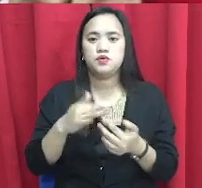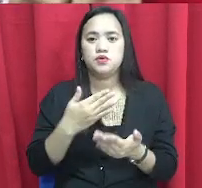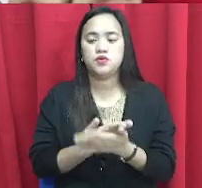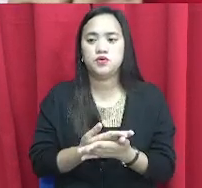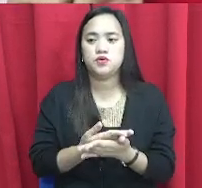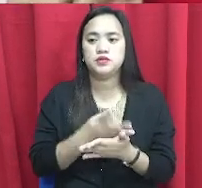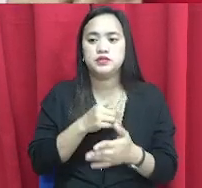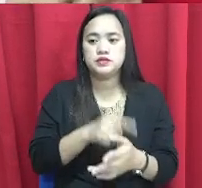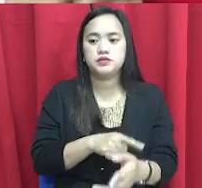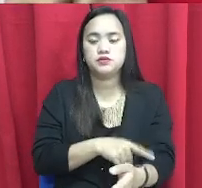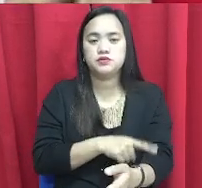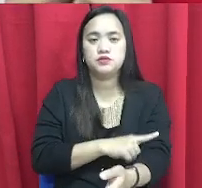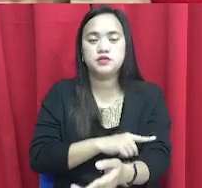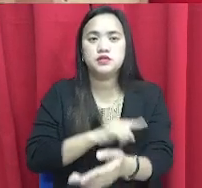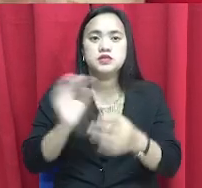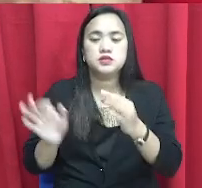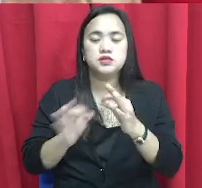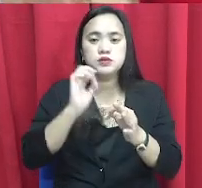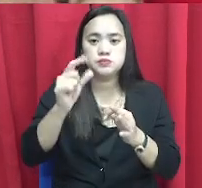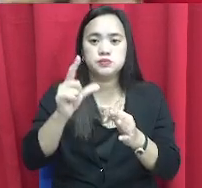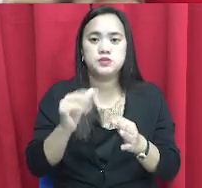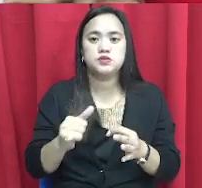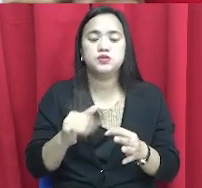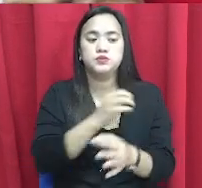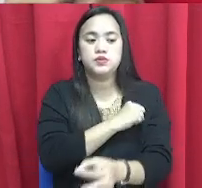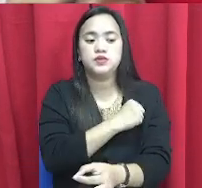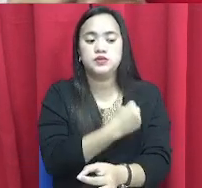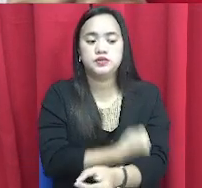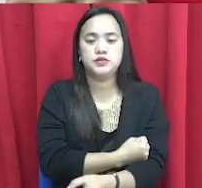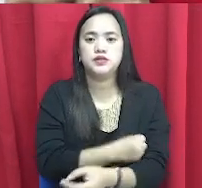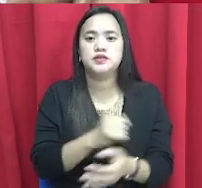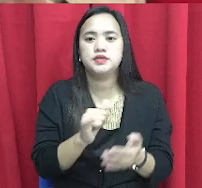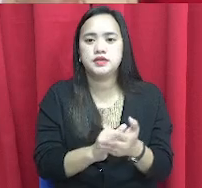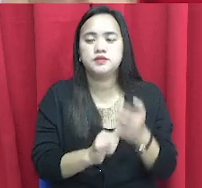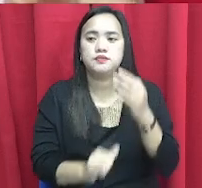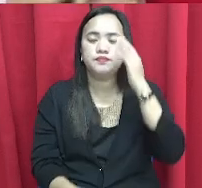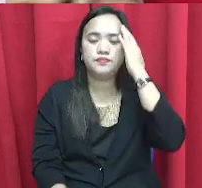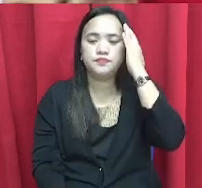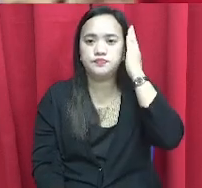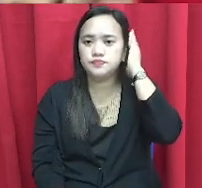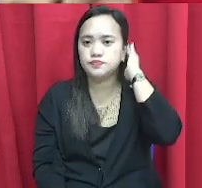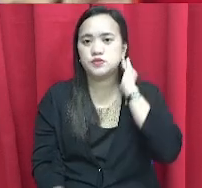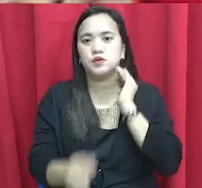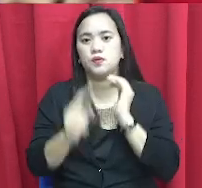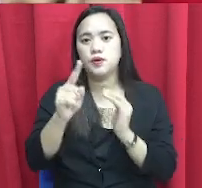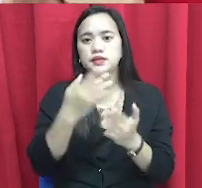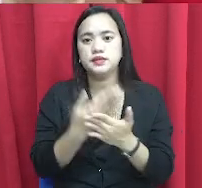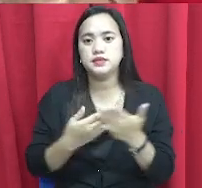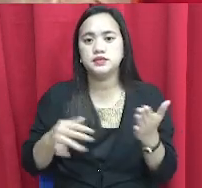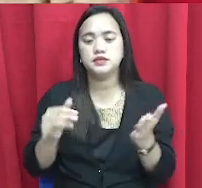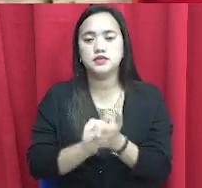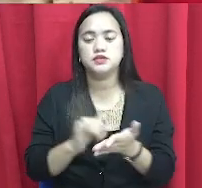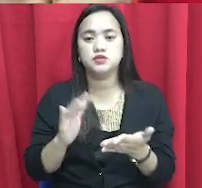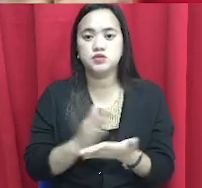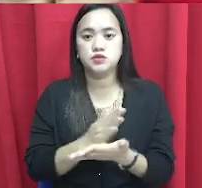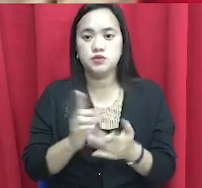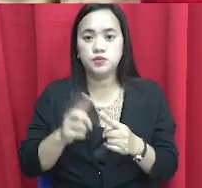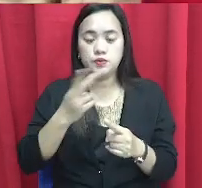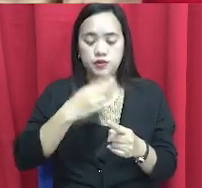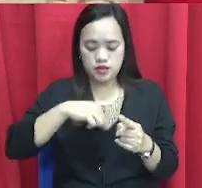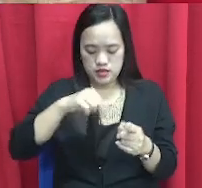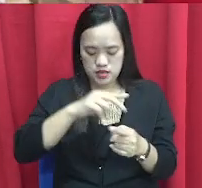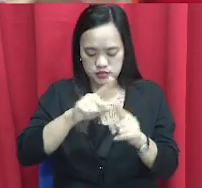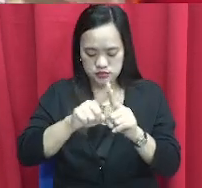pong spiritual ah strength na kung saan isa na sa mga nabanggit niya na tayo lahat bilang isang